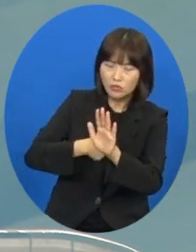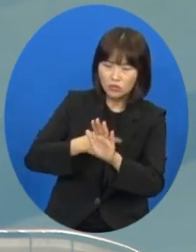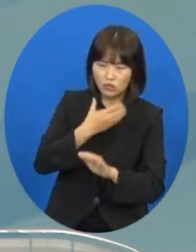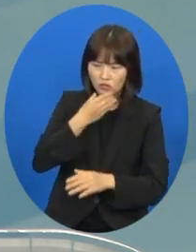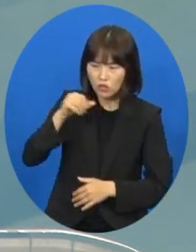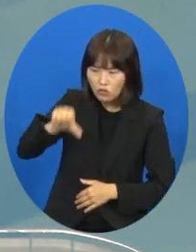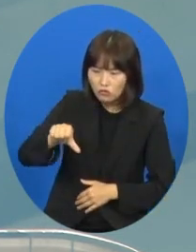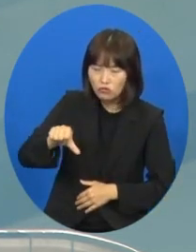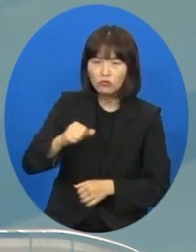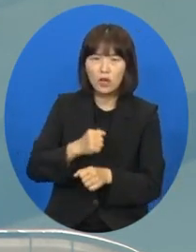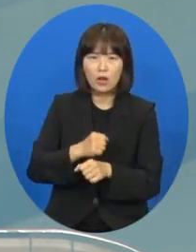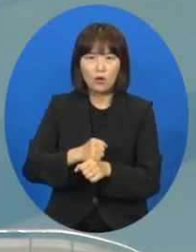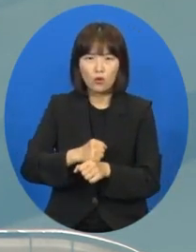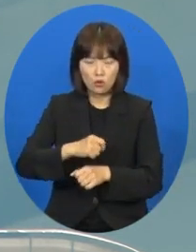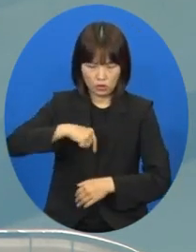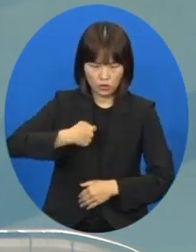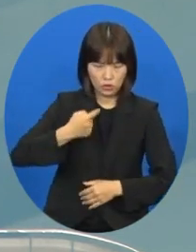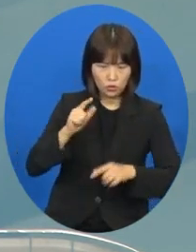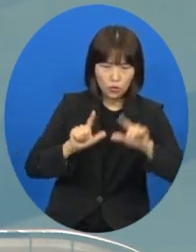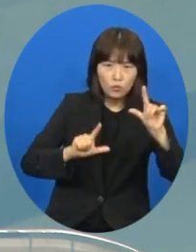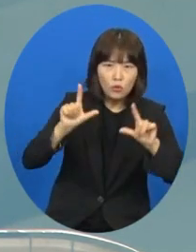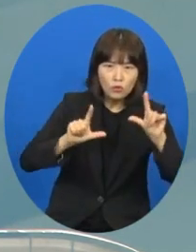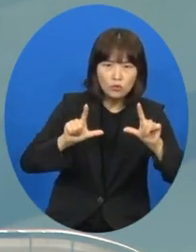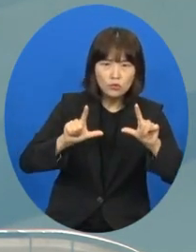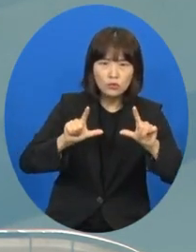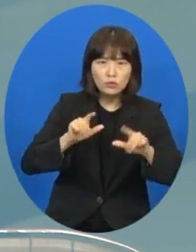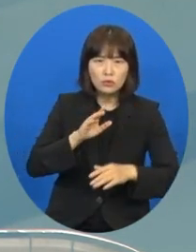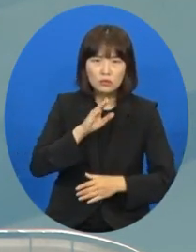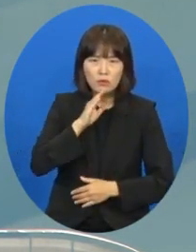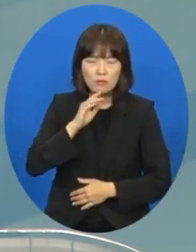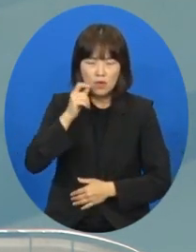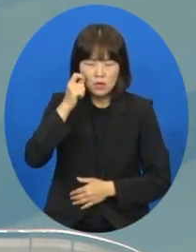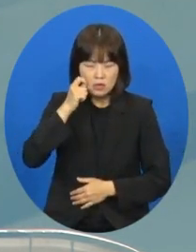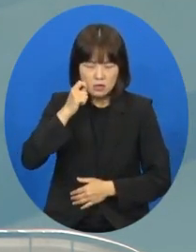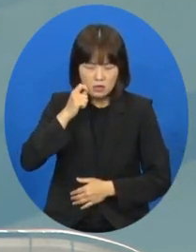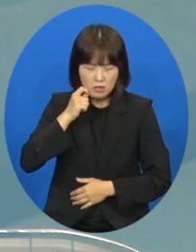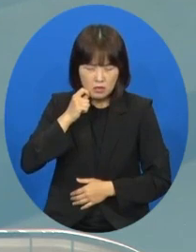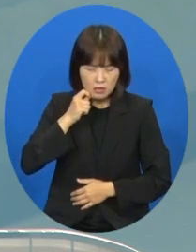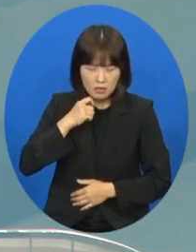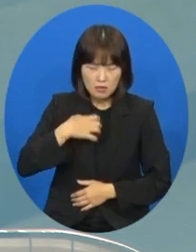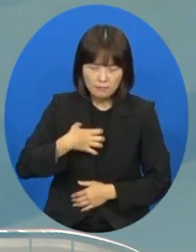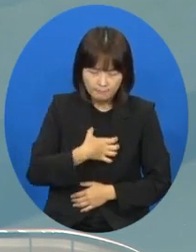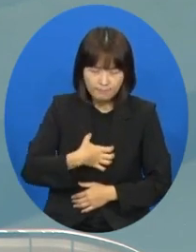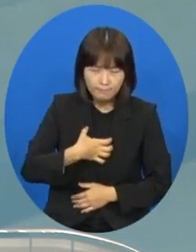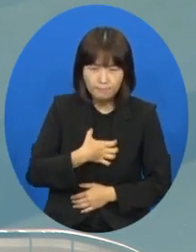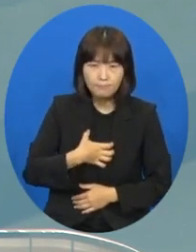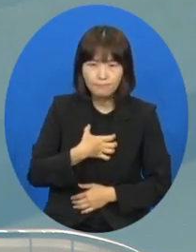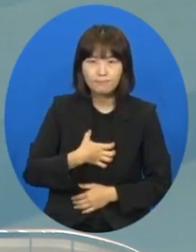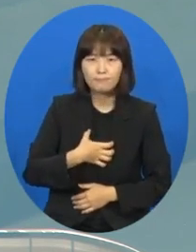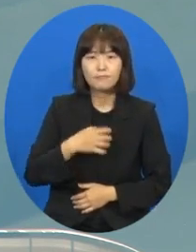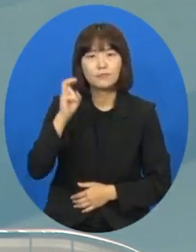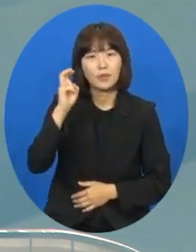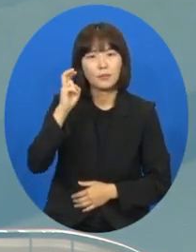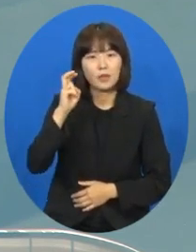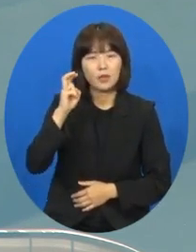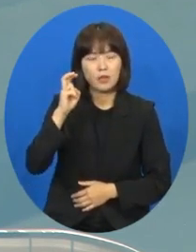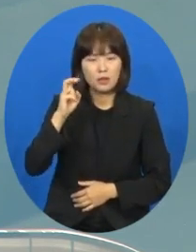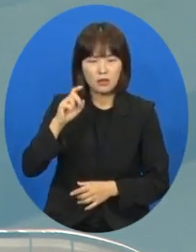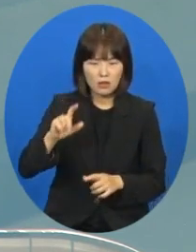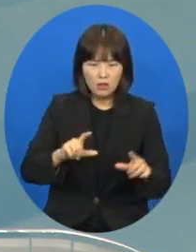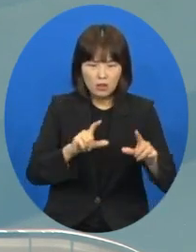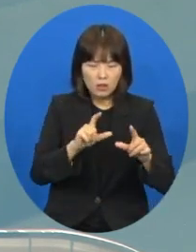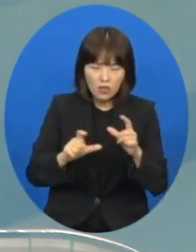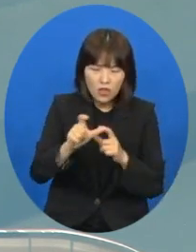자신의 그 모습이 얼마나 비참했겠어요. 그가 더 살고 싶지 않은